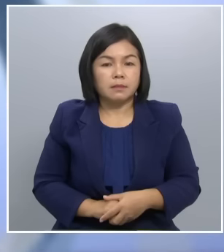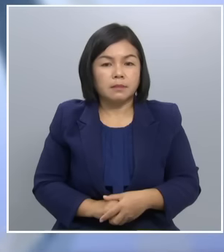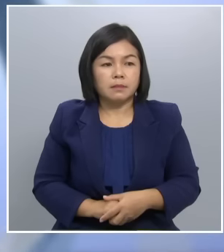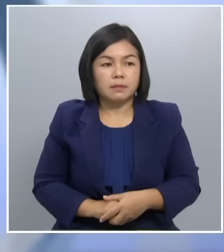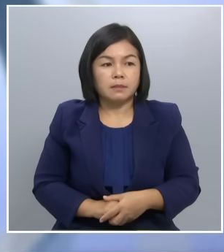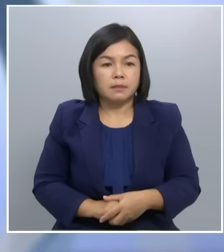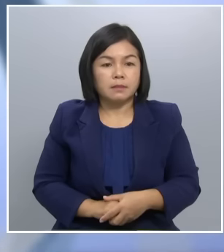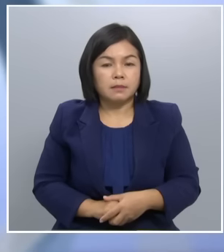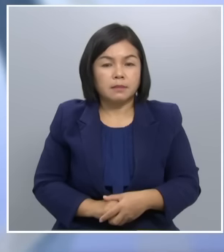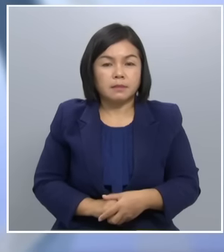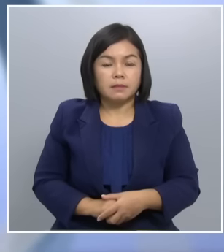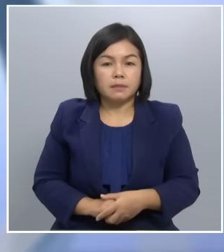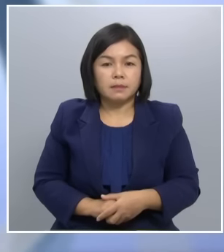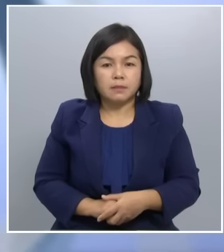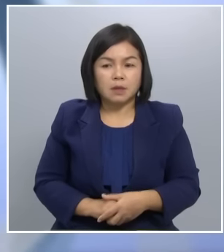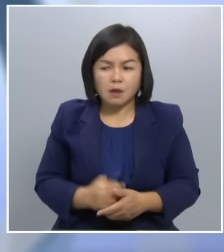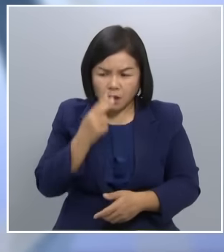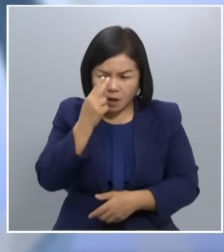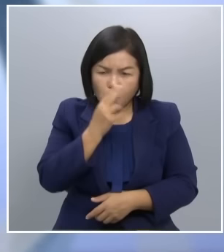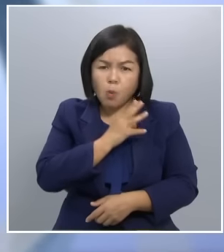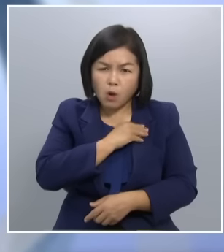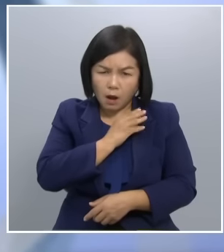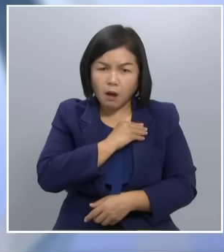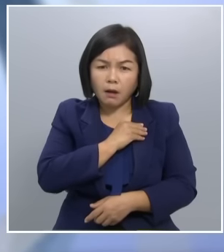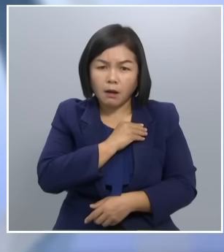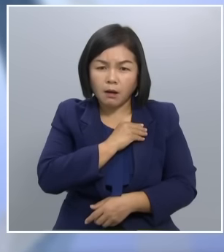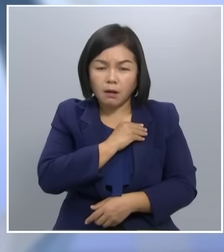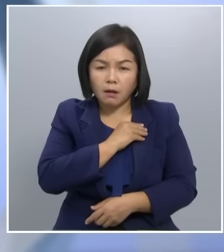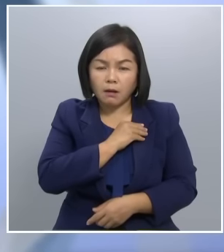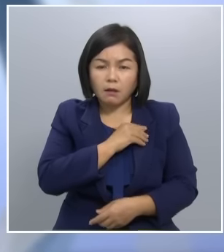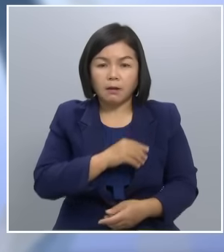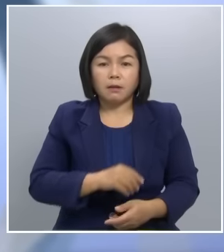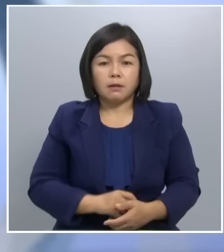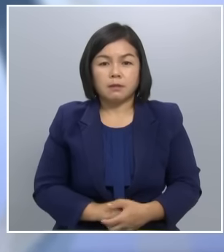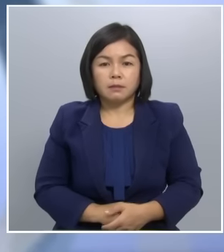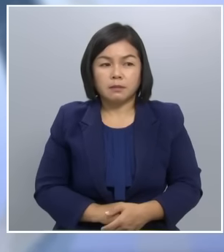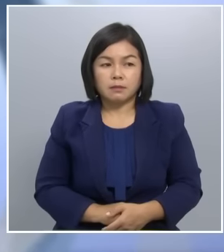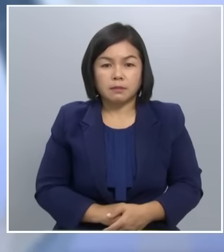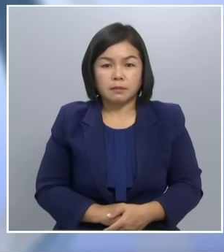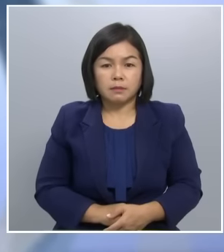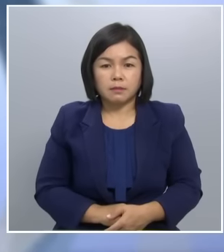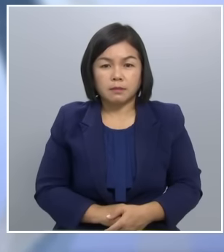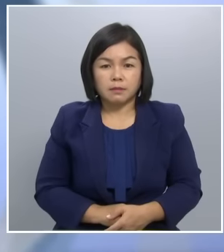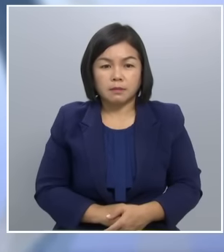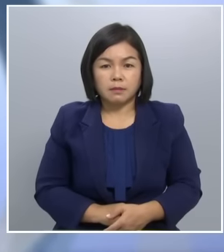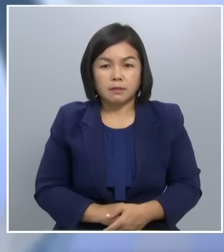ี่โอ้น่ากลัวแท้เนาะนี่